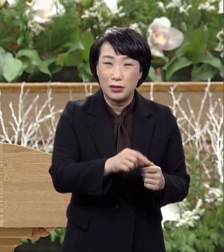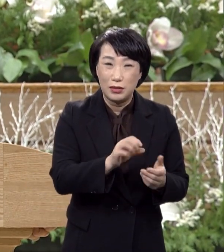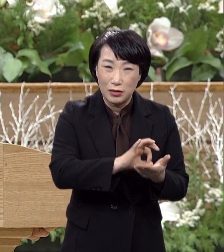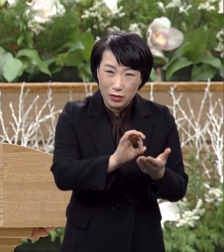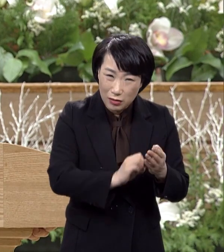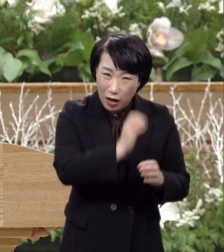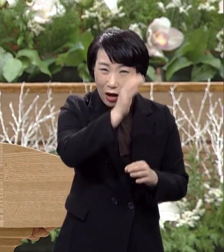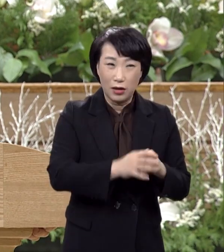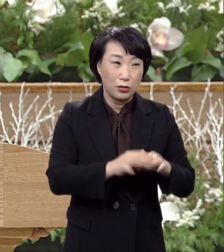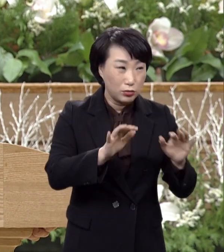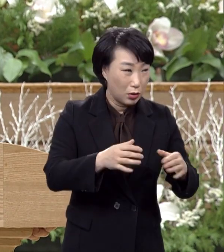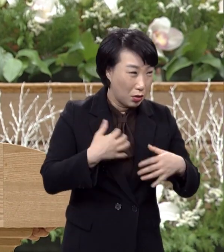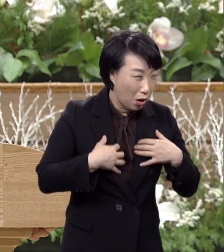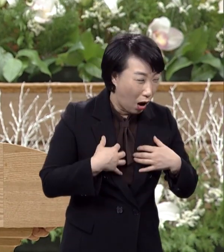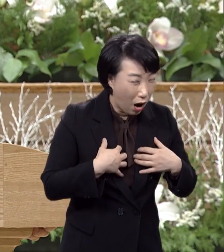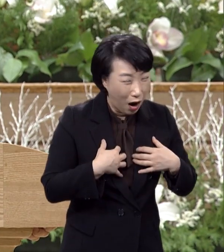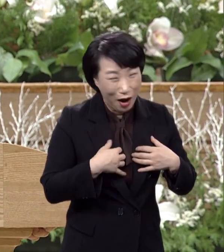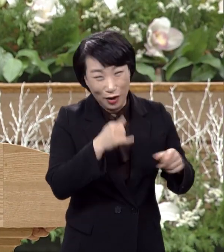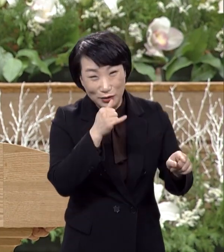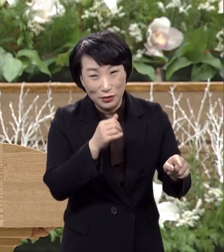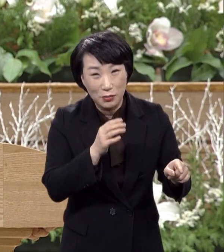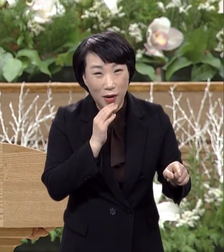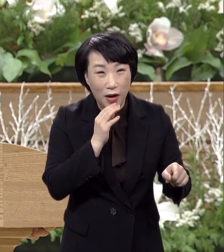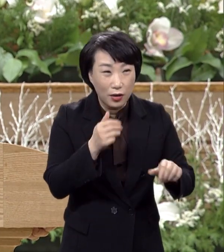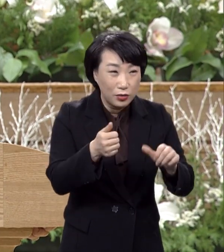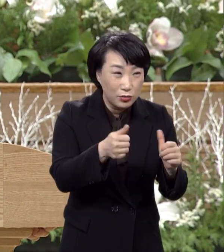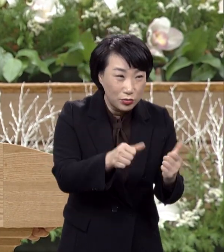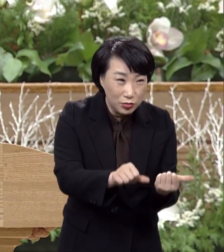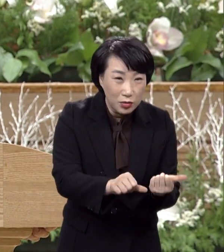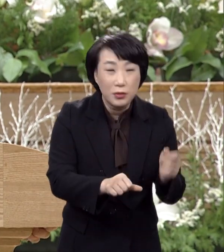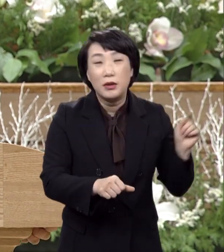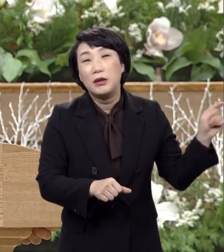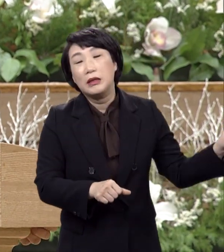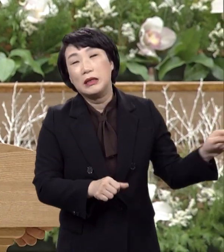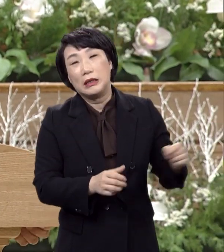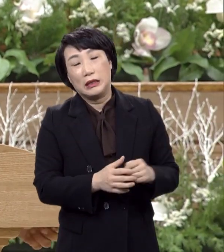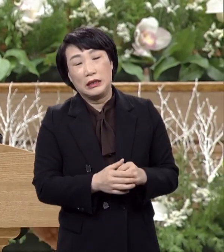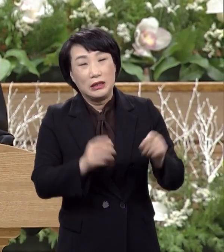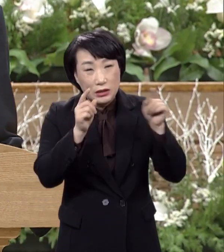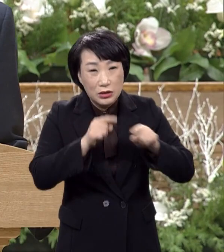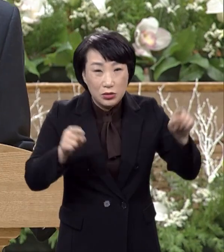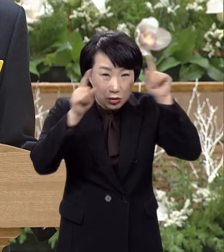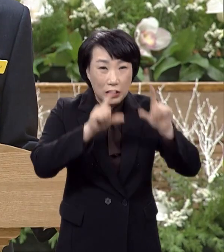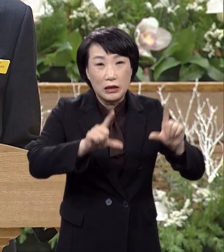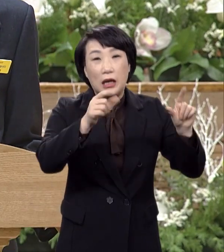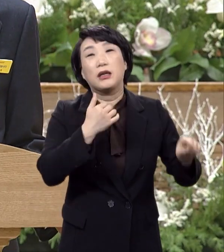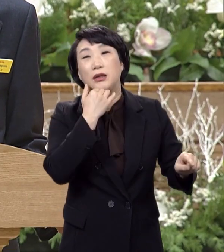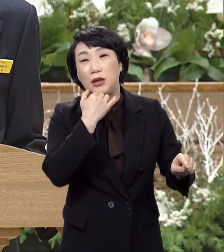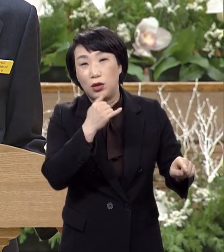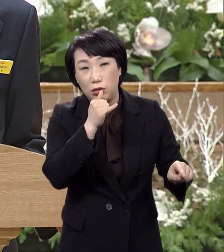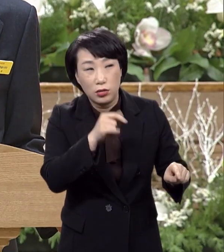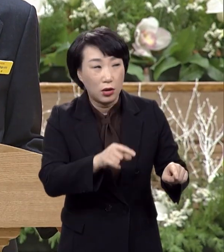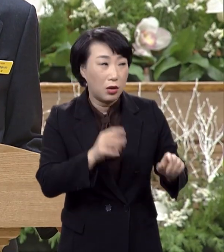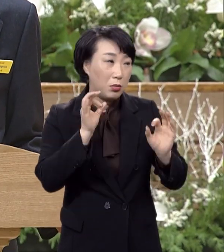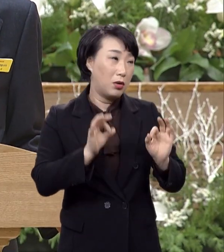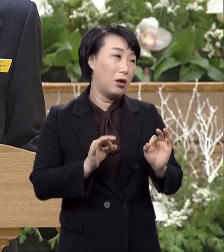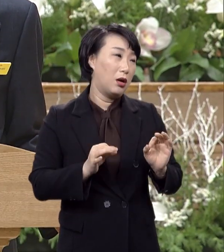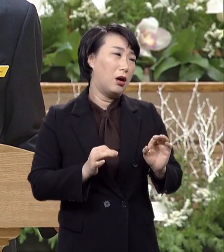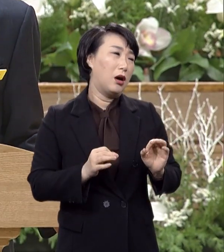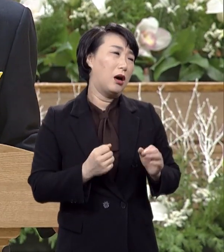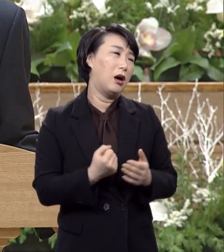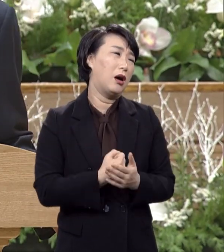낭비해가면서도 시시낙낙거리면서 죽음의 저 지옥의 날을 기다리는 모습을 바라볼